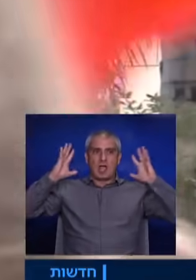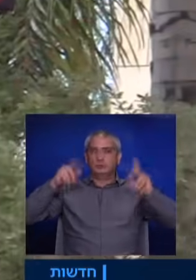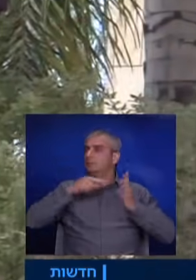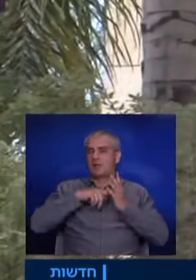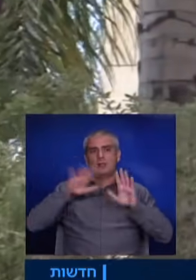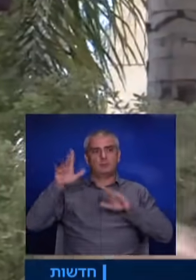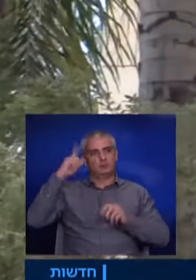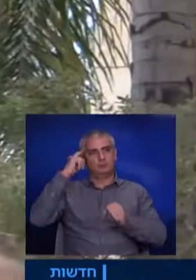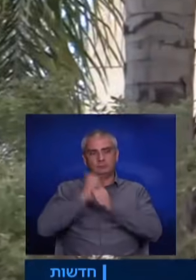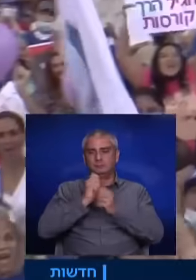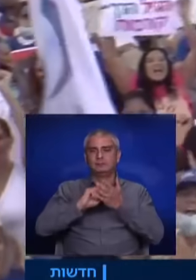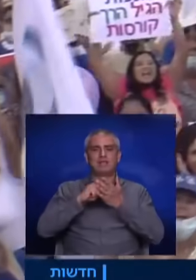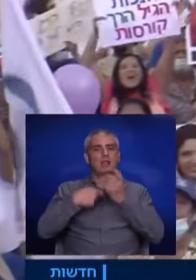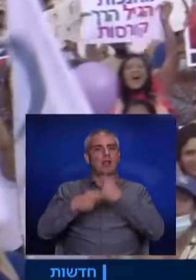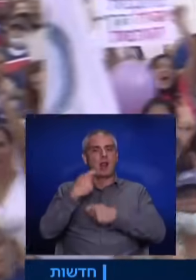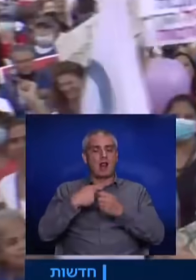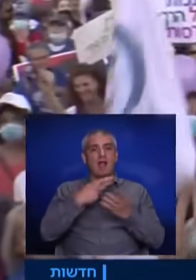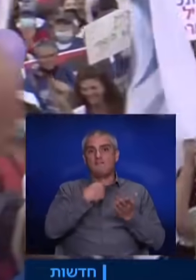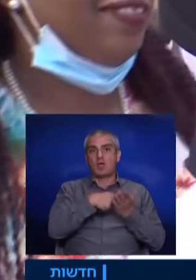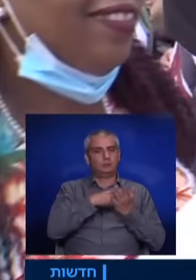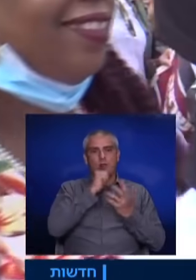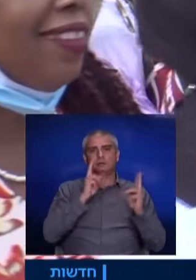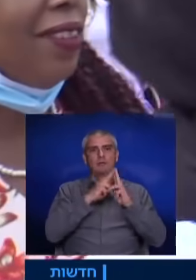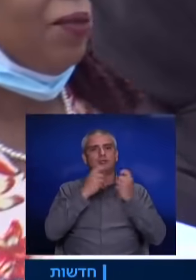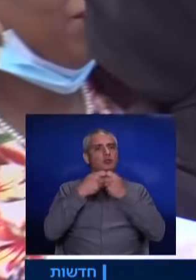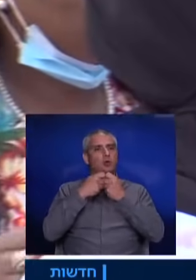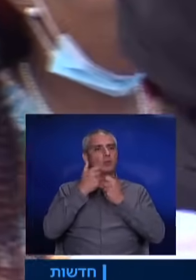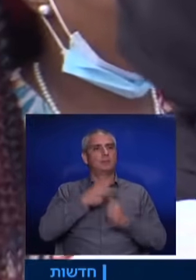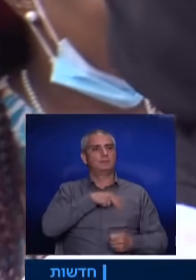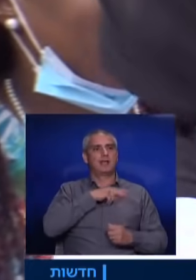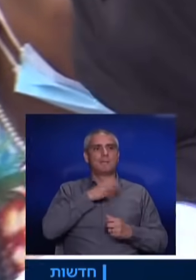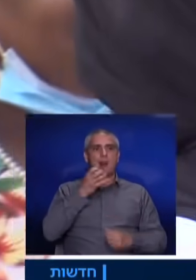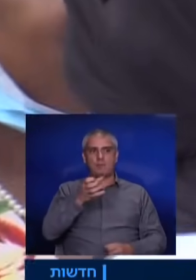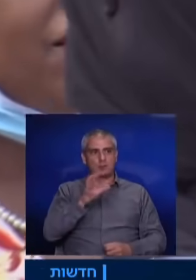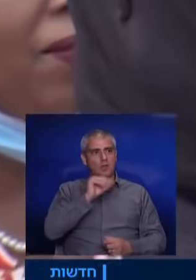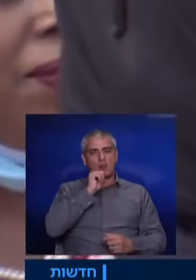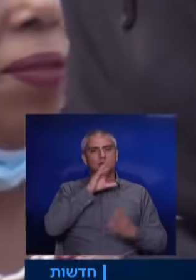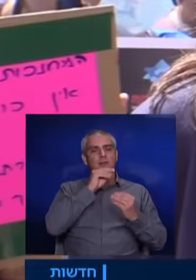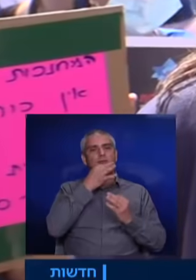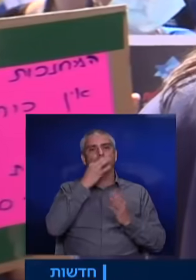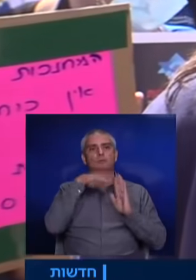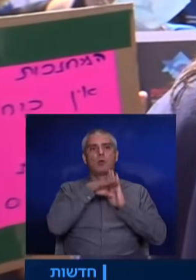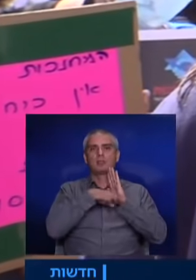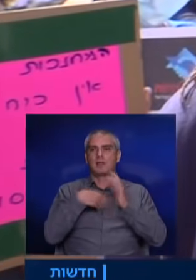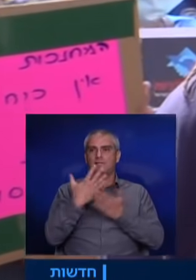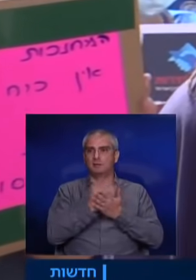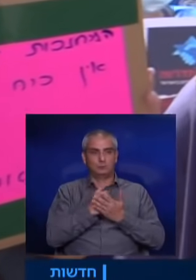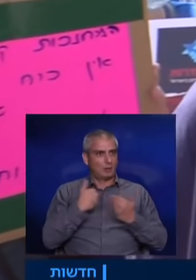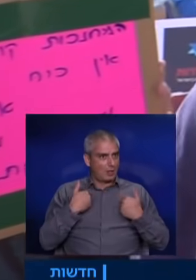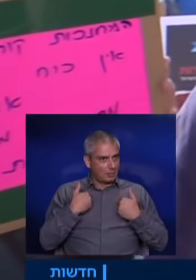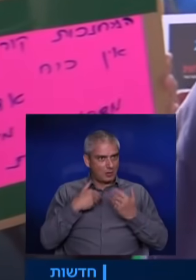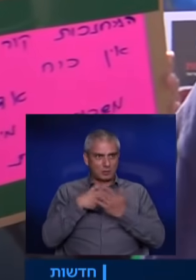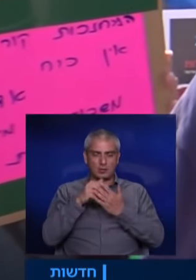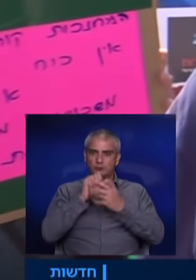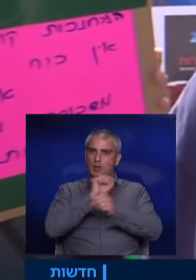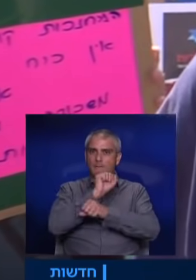עיקש של משרדי הכלכלה והאוצר להיפגש עם הארגונים שמפעילים את המעונות כדי לדון בשיפור התנאים והשכר. אנחנו נמשיך את